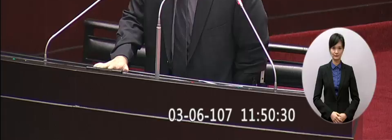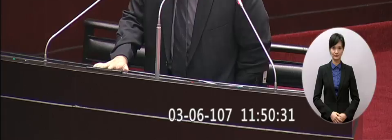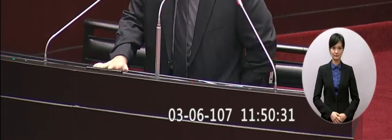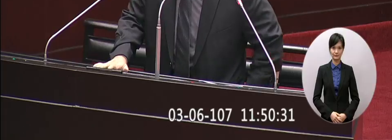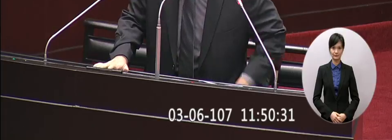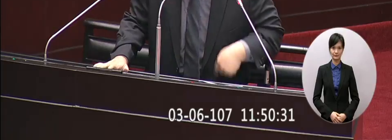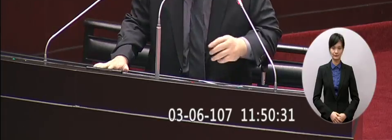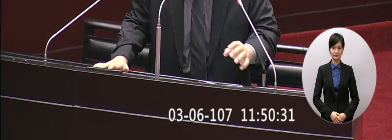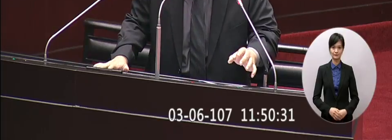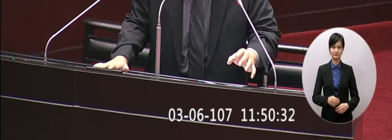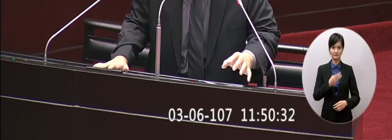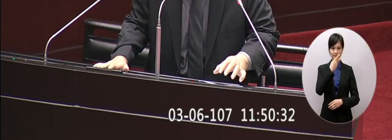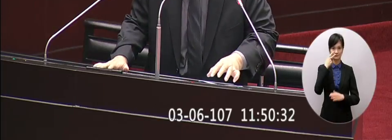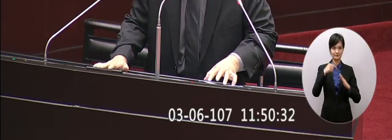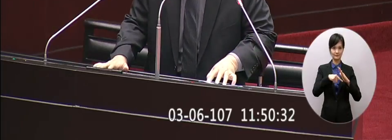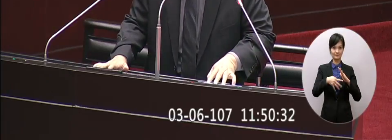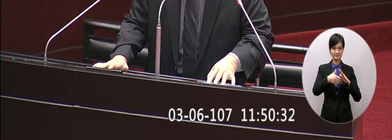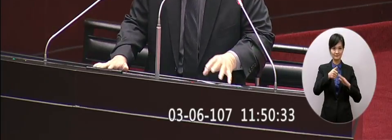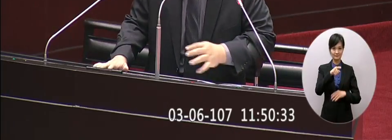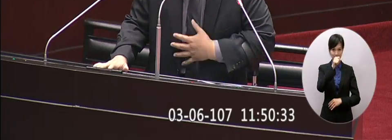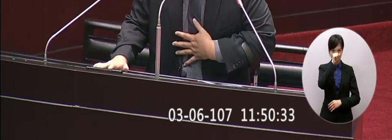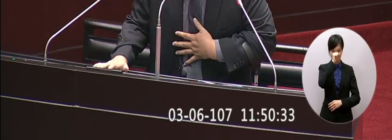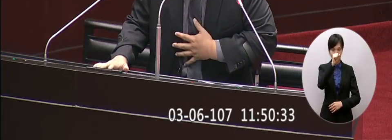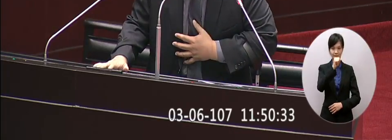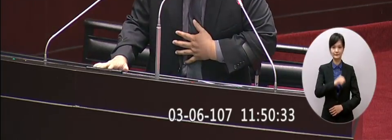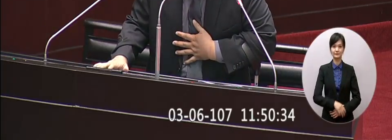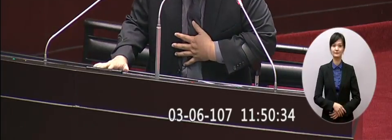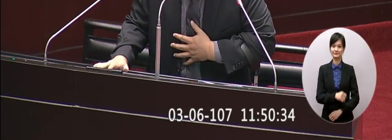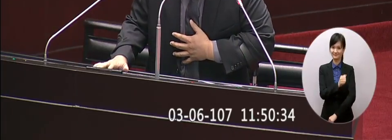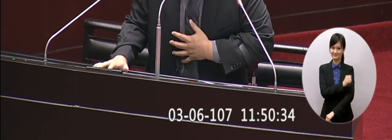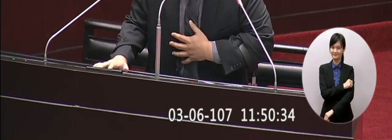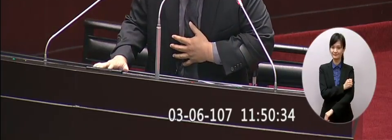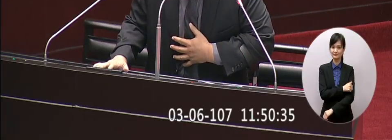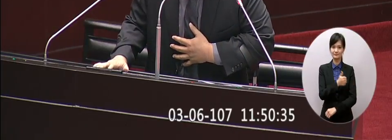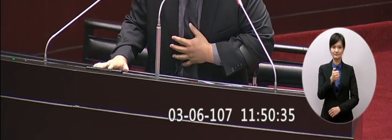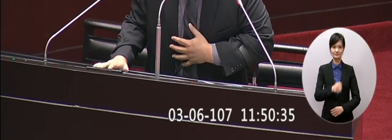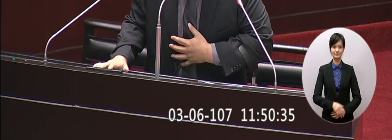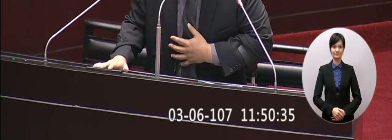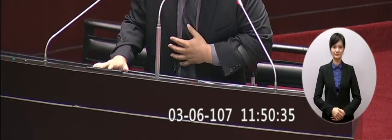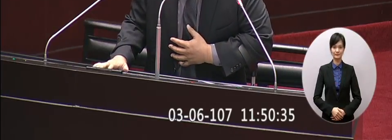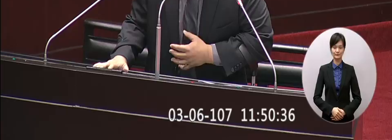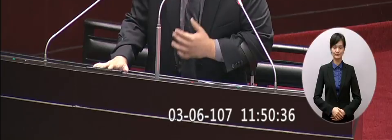王委员你好。 嗨，赖院长，好，那辛苦哦。 哪里？